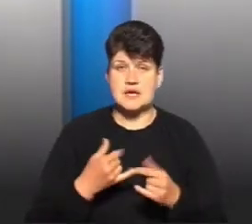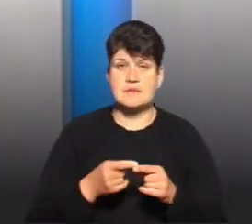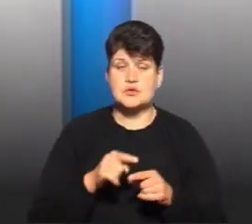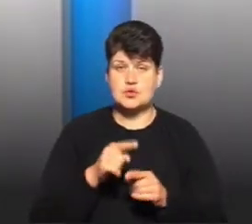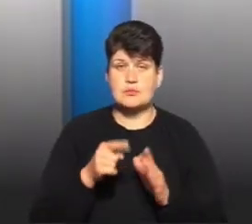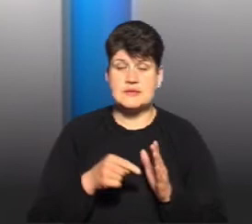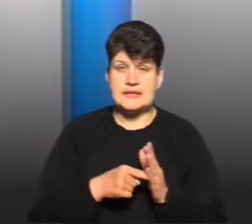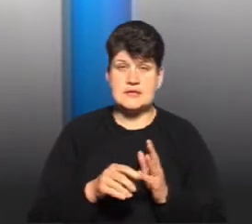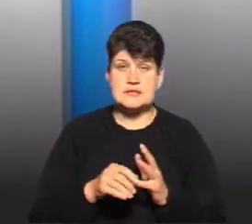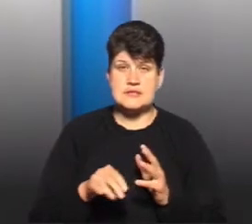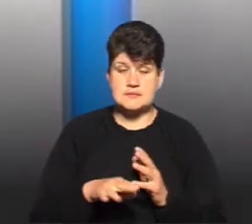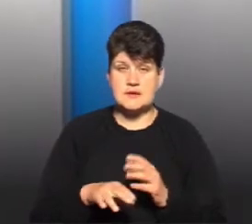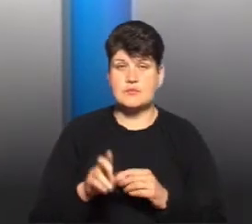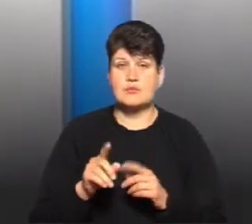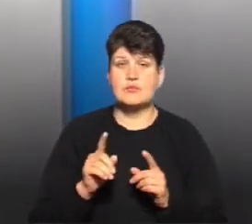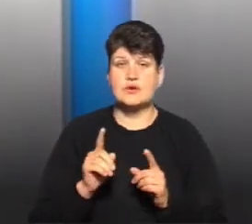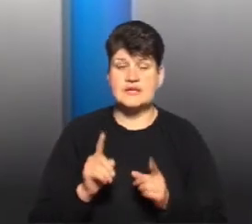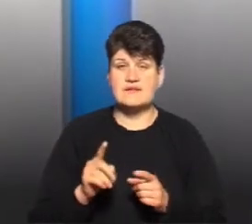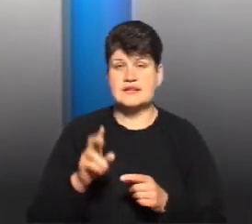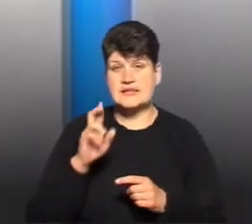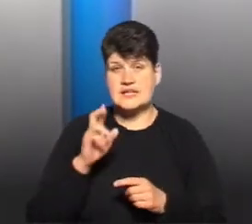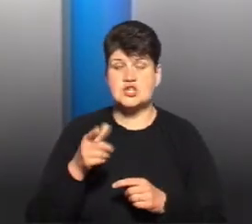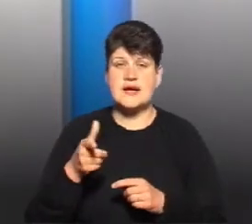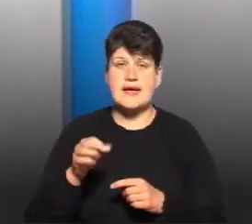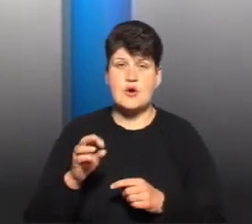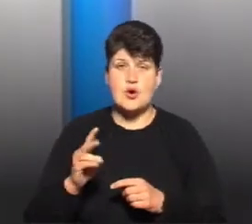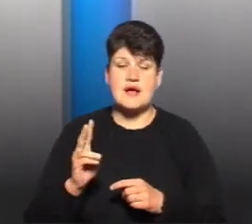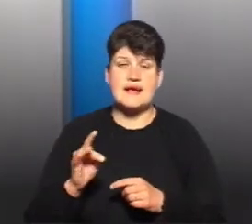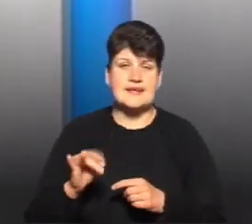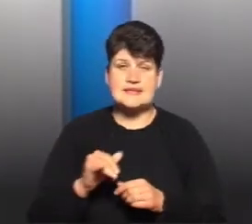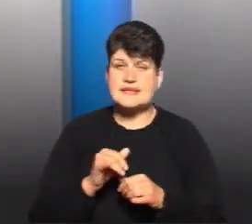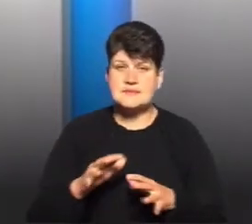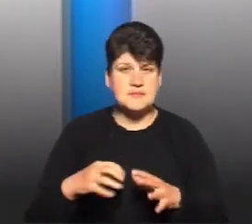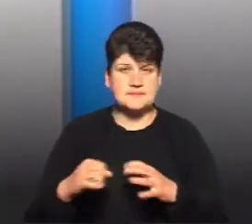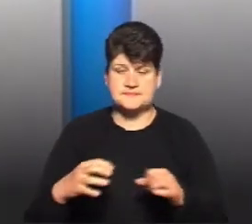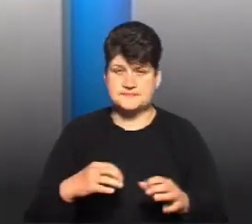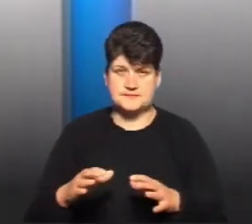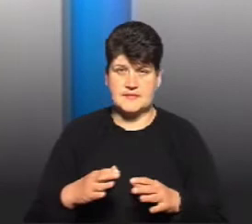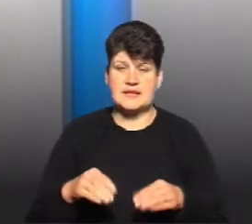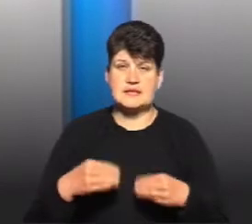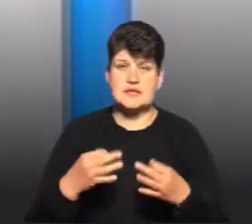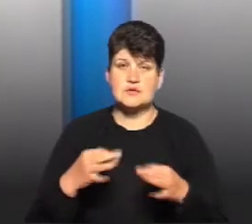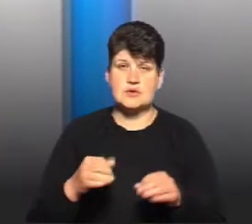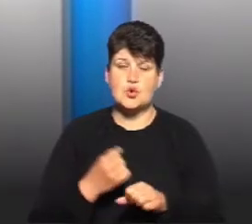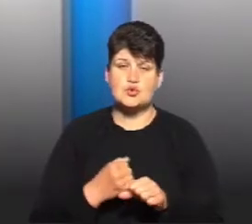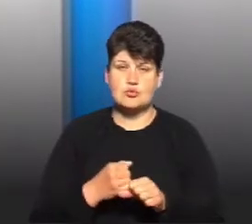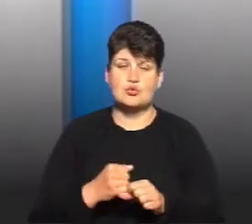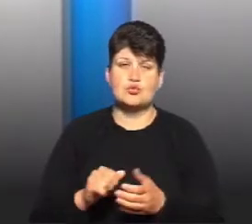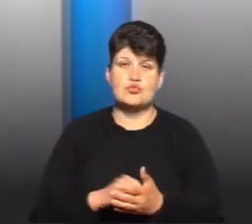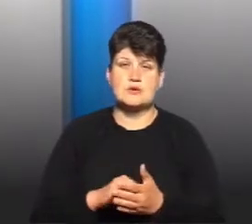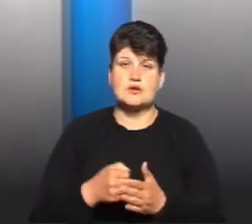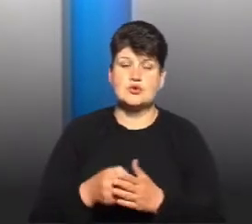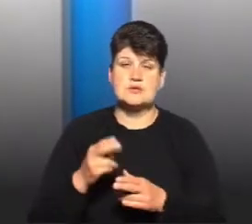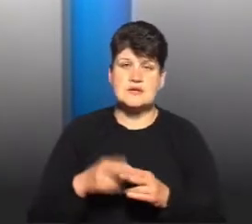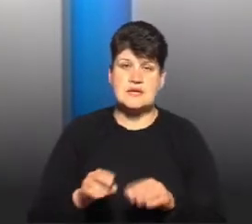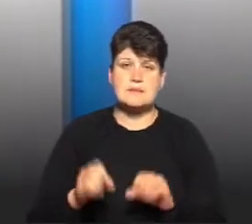навіть геокадастр навряд чи зміг би це все роздерибанити, тому що від надання дозволу на розробку документації до завершення і передачі у власність